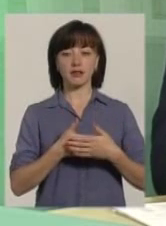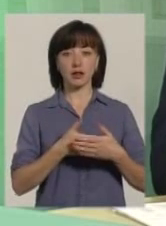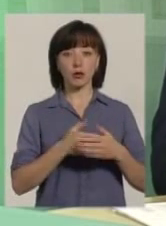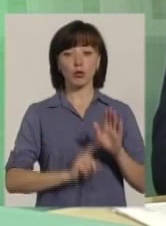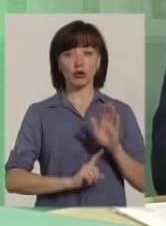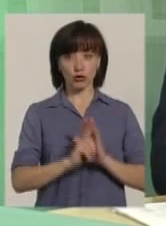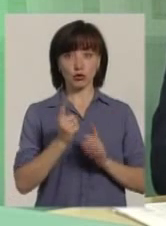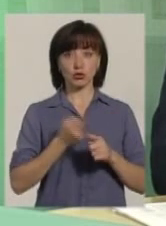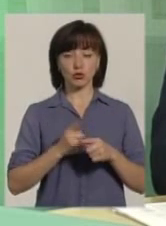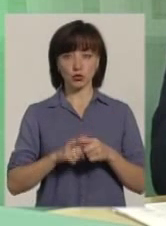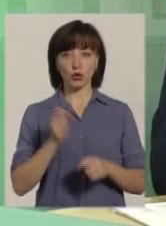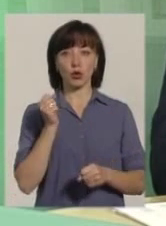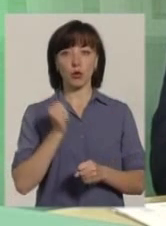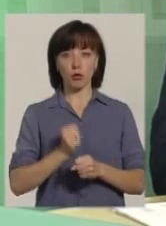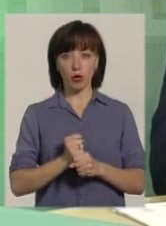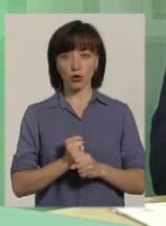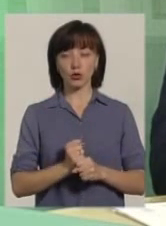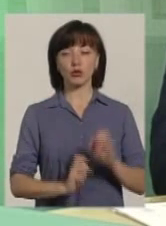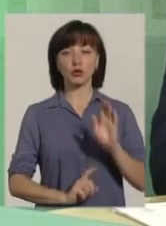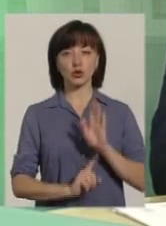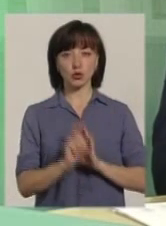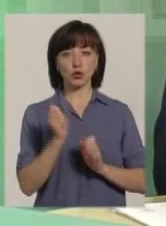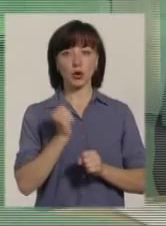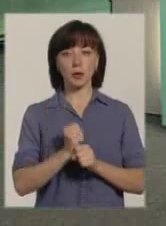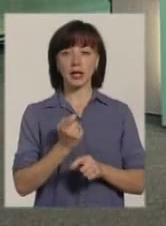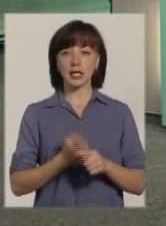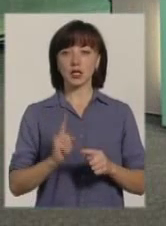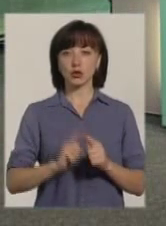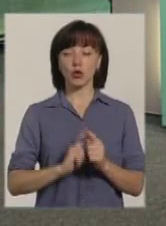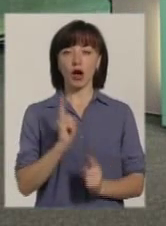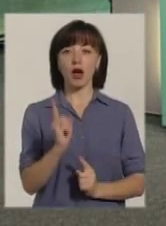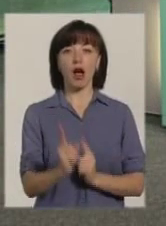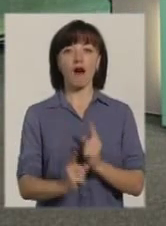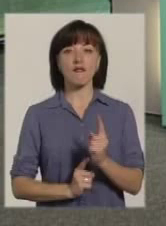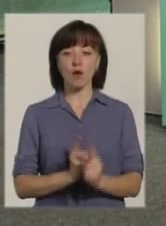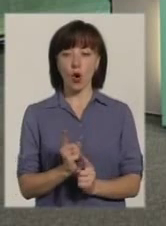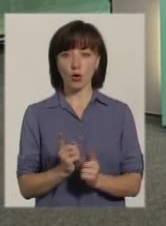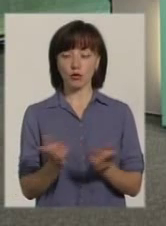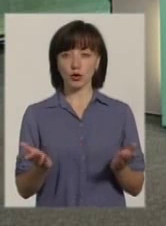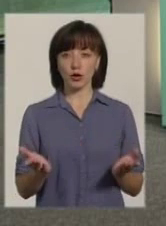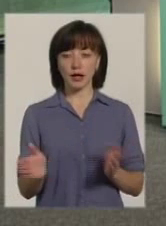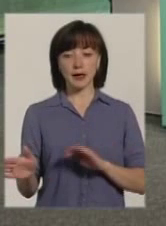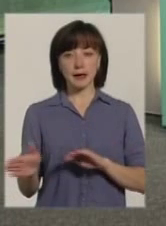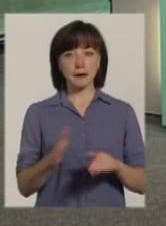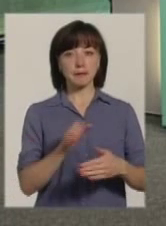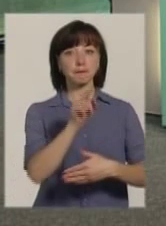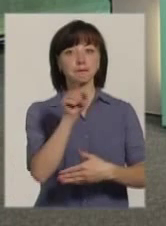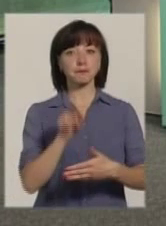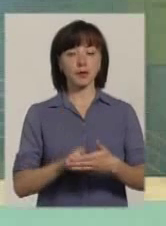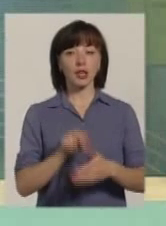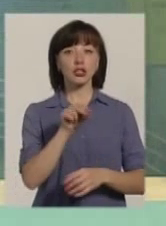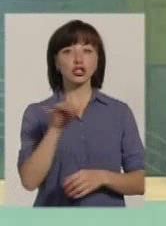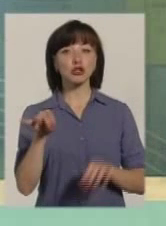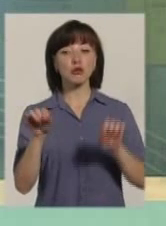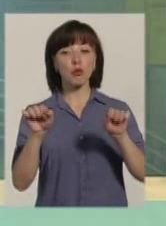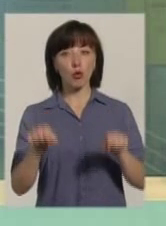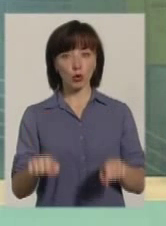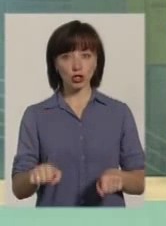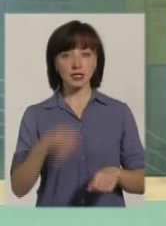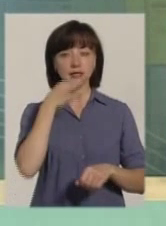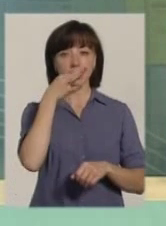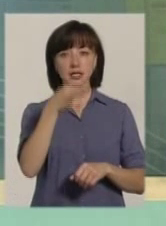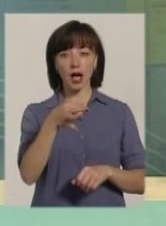цю роботу, почнуть робити цю реформу, стануть такими зірцями. Чи можна сказати, що ті, хто